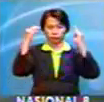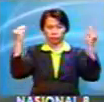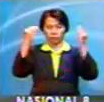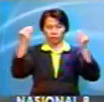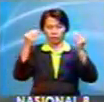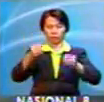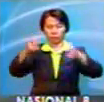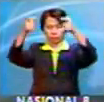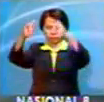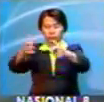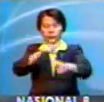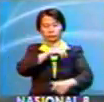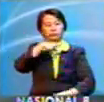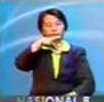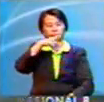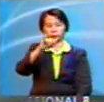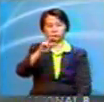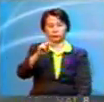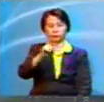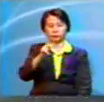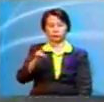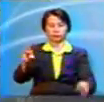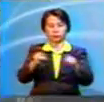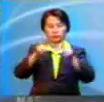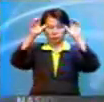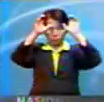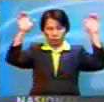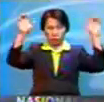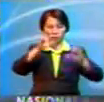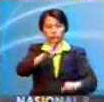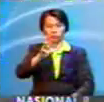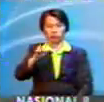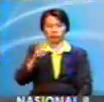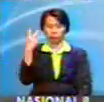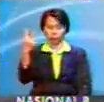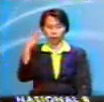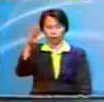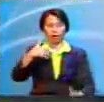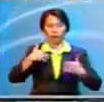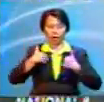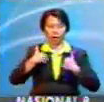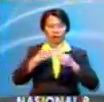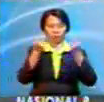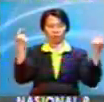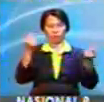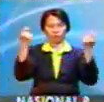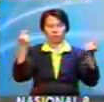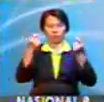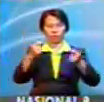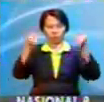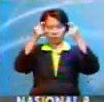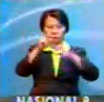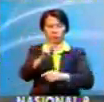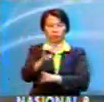Majlis Pemasyuran Tan Sri Tunku Puteri Intan Safinas sebagai Chancellor UUM yang kedua akan berlangsung pada istiadat